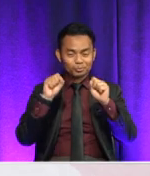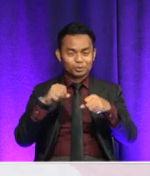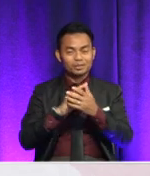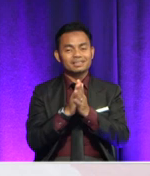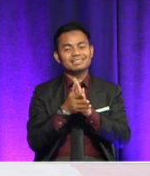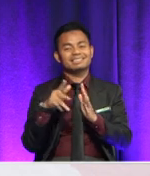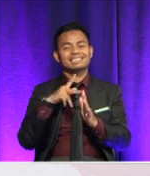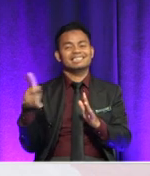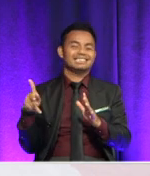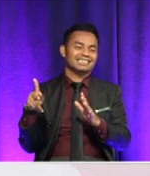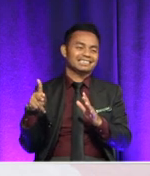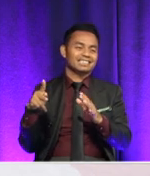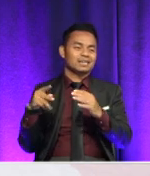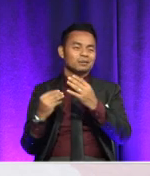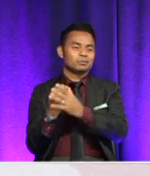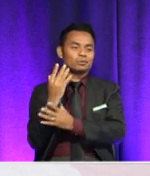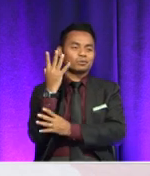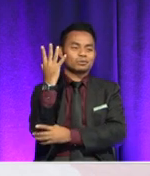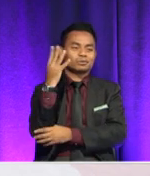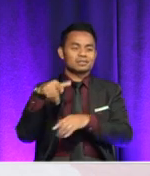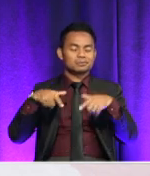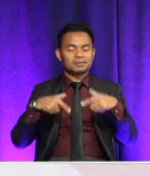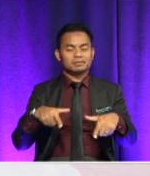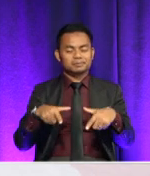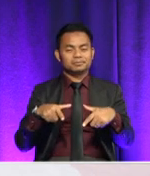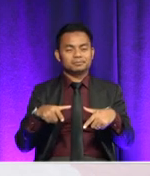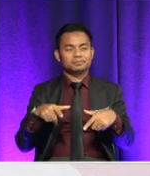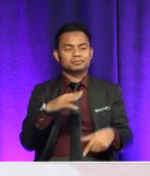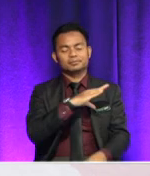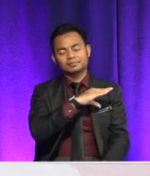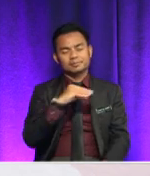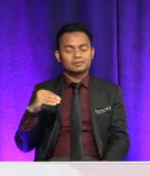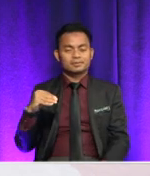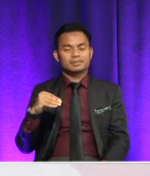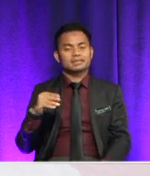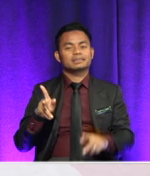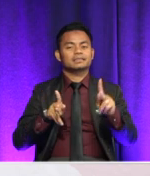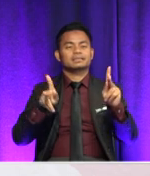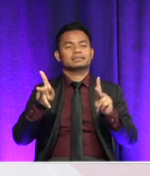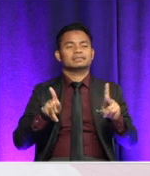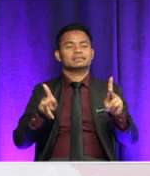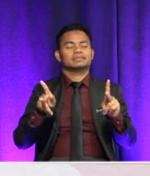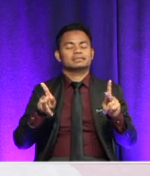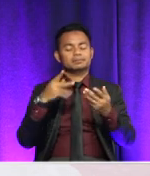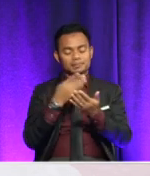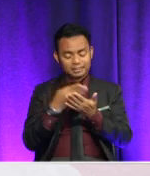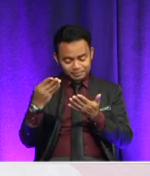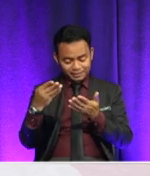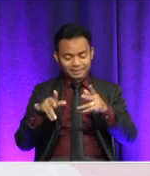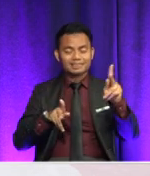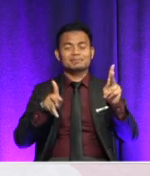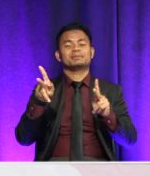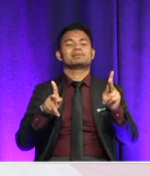tangan dan komponen kendaraan gabungan ah baik